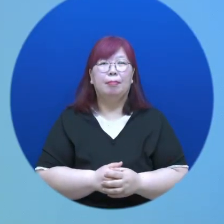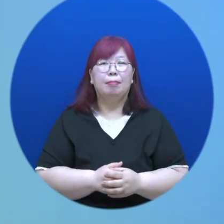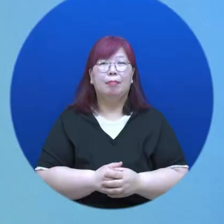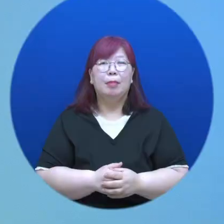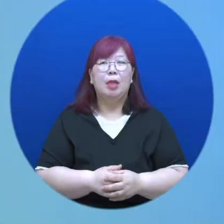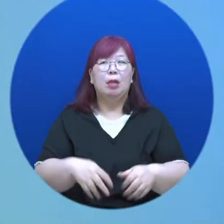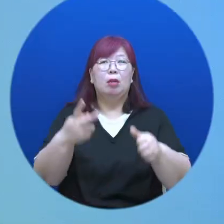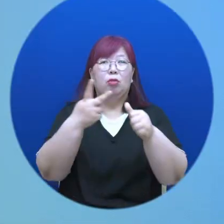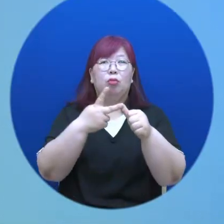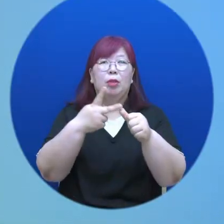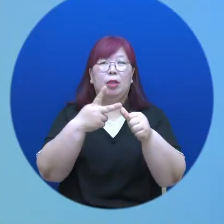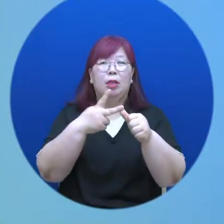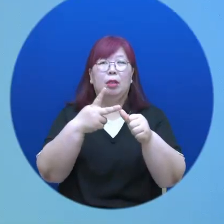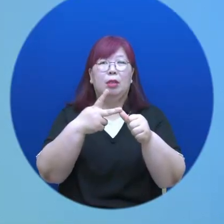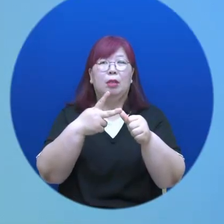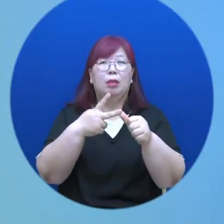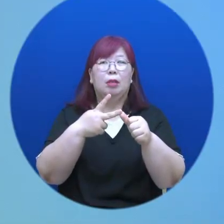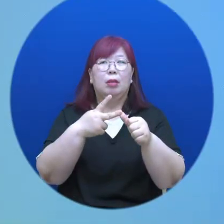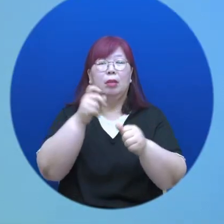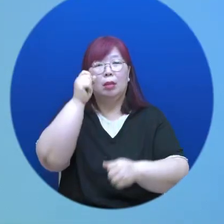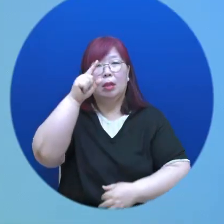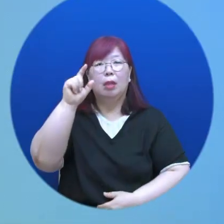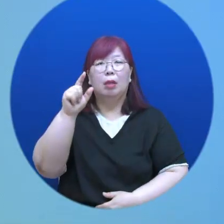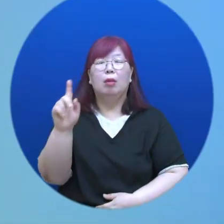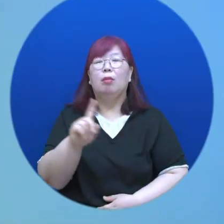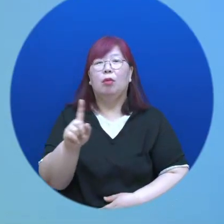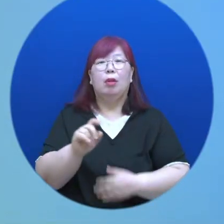두 번째 깨닫게 된 것은